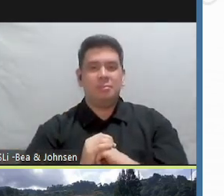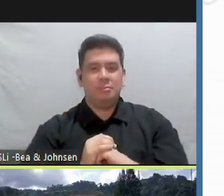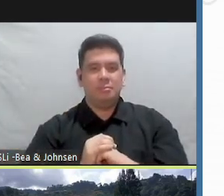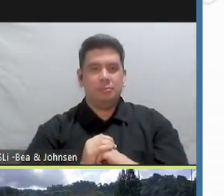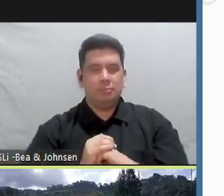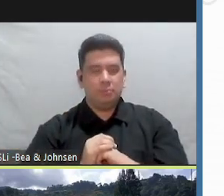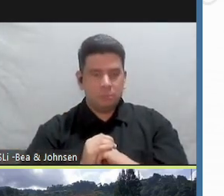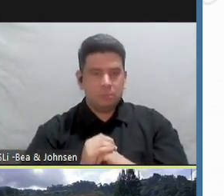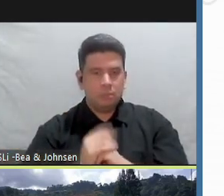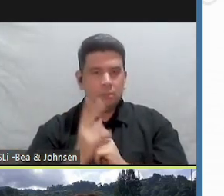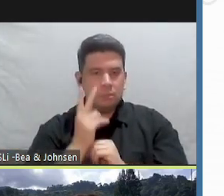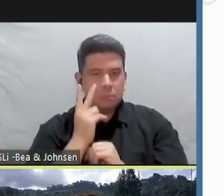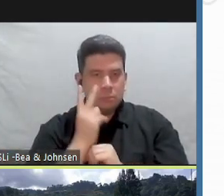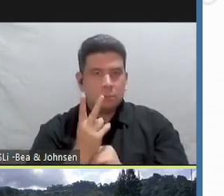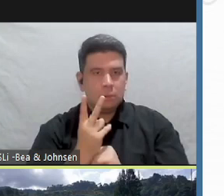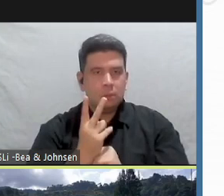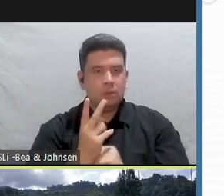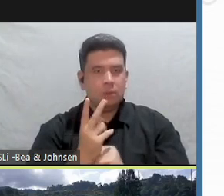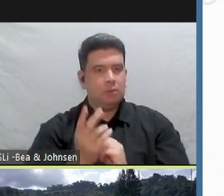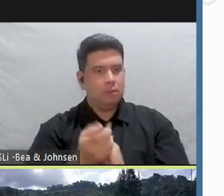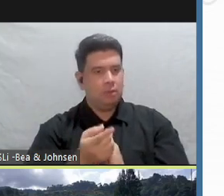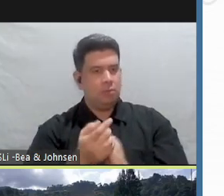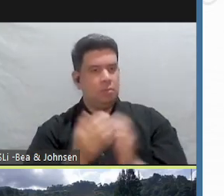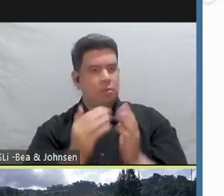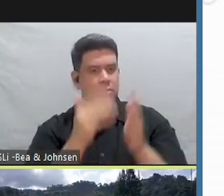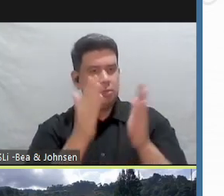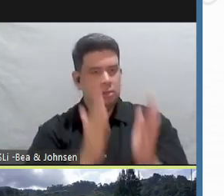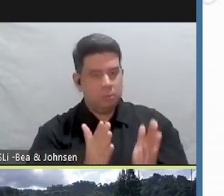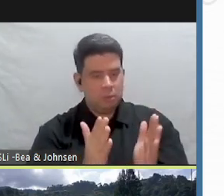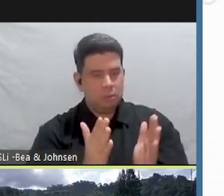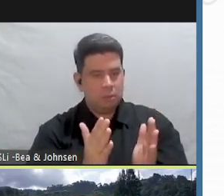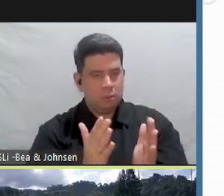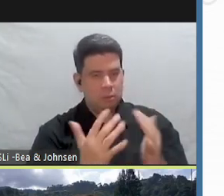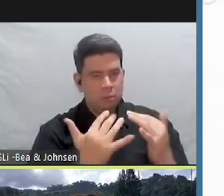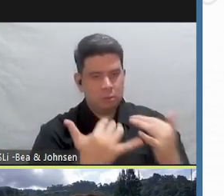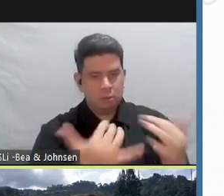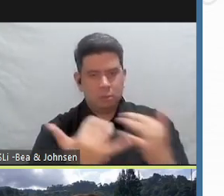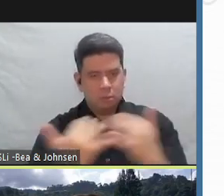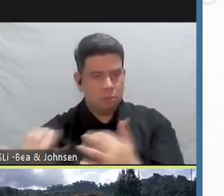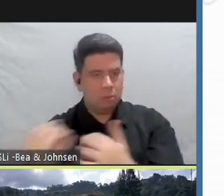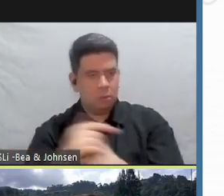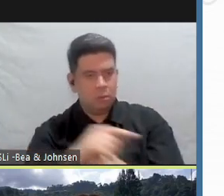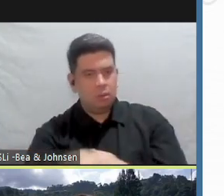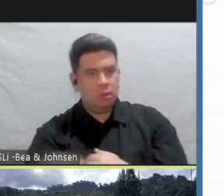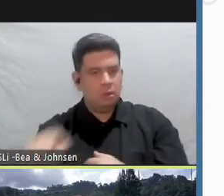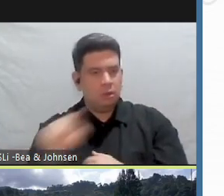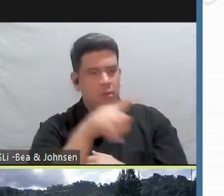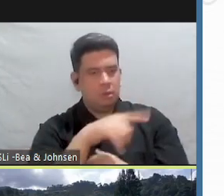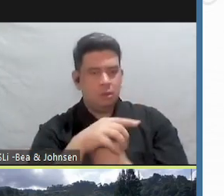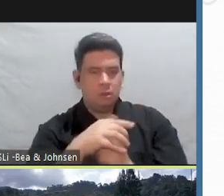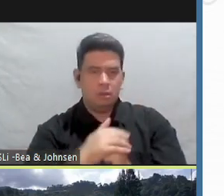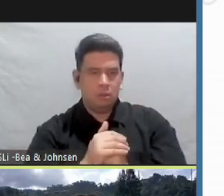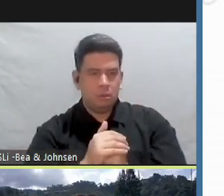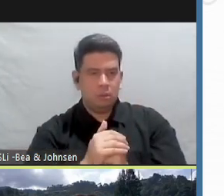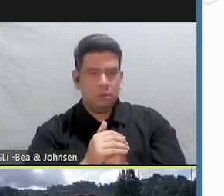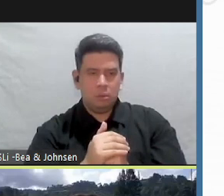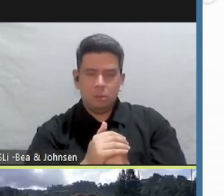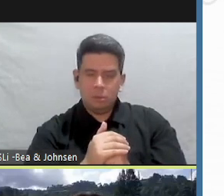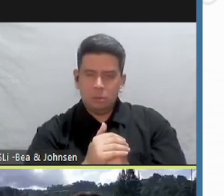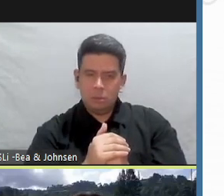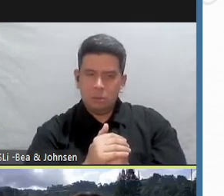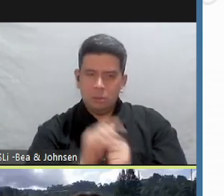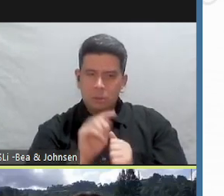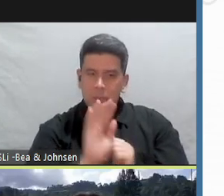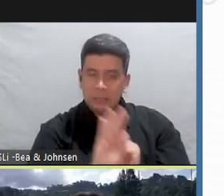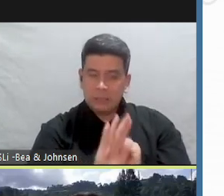batang, kagaya po ng sinabi ni Teacher Epang, ano, nakita ito sa mga maraming research na pag ang bata ay natuto sa